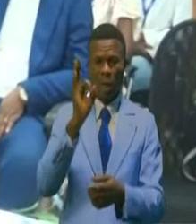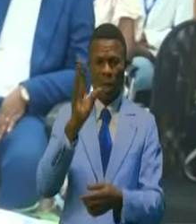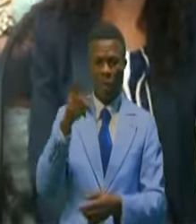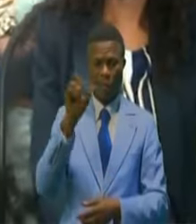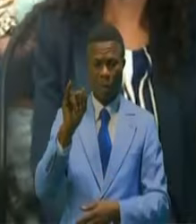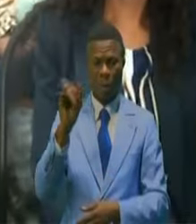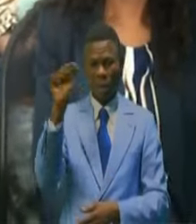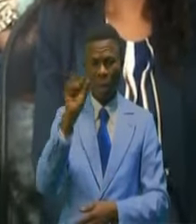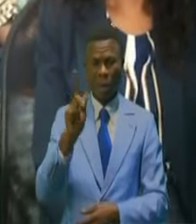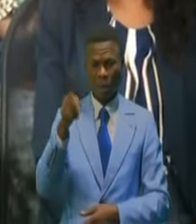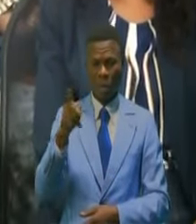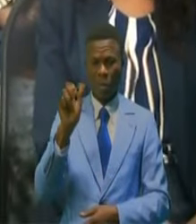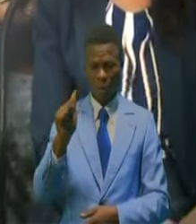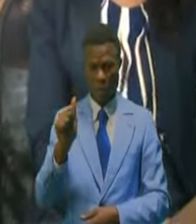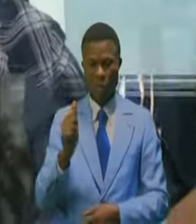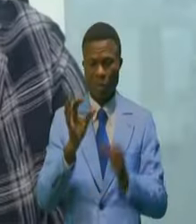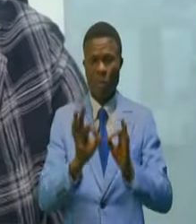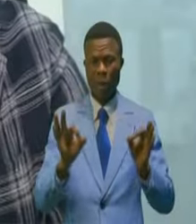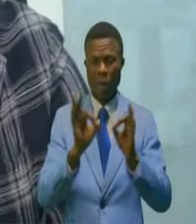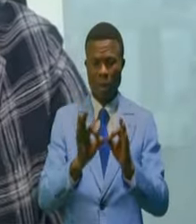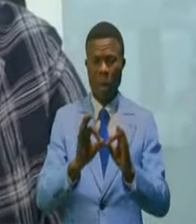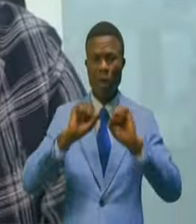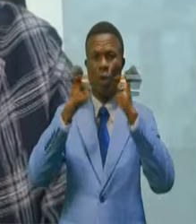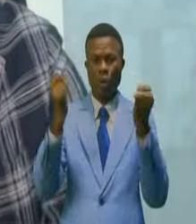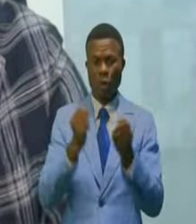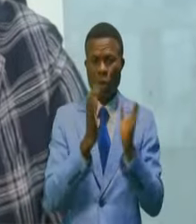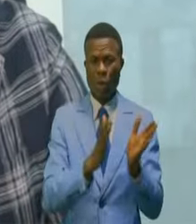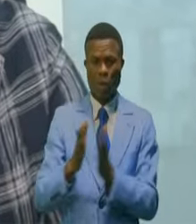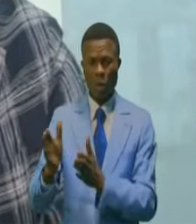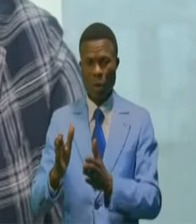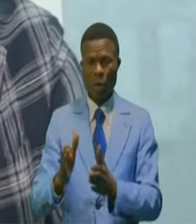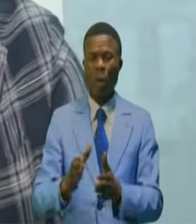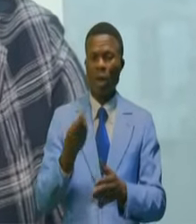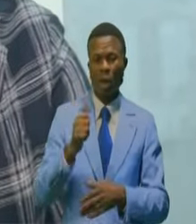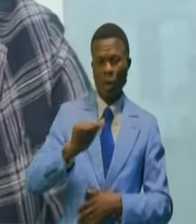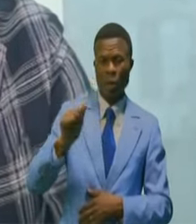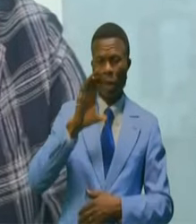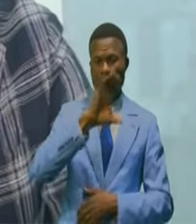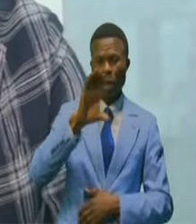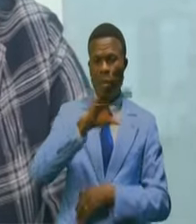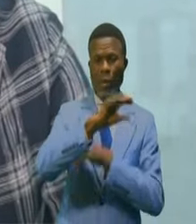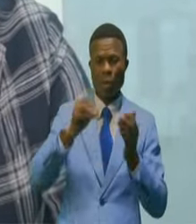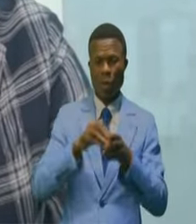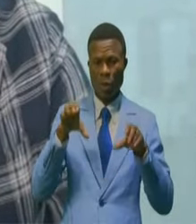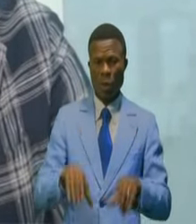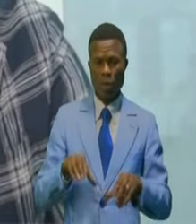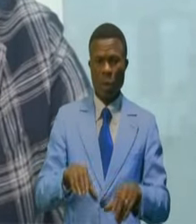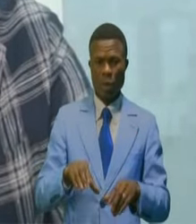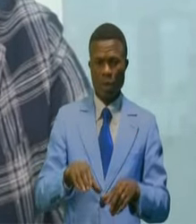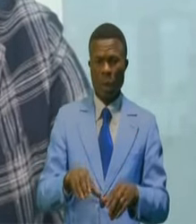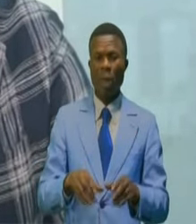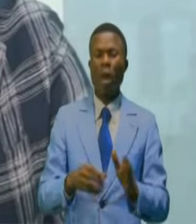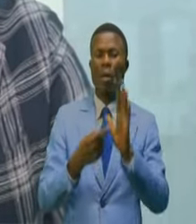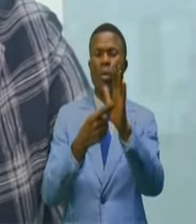est important pour la société de disposer des fonds propres suffisants. La Banque centrale du Congo fixe une